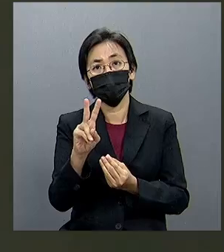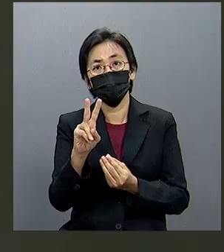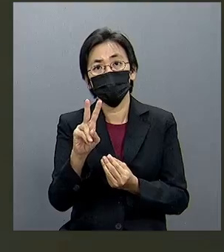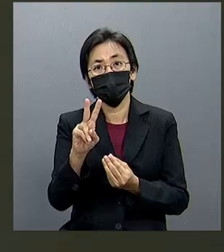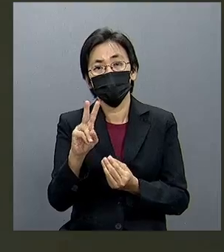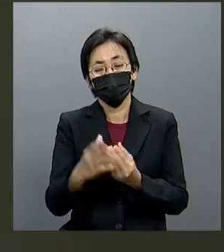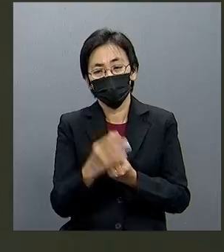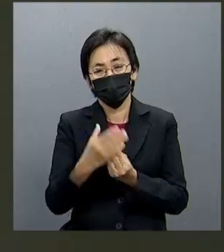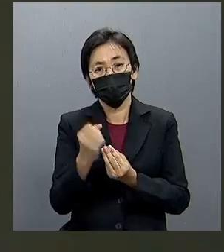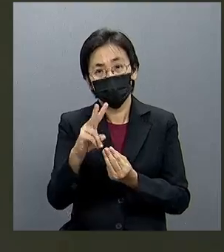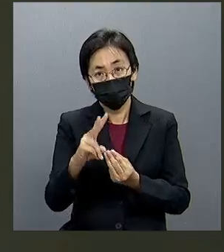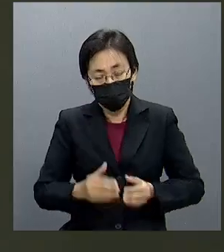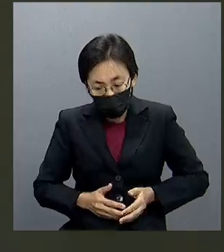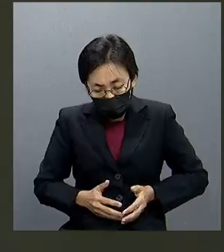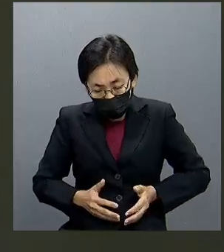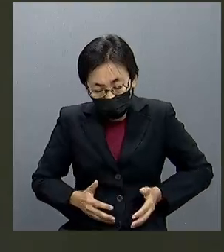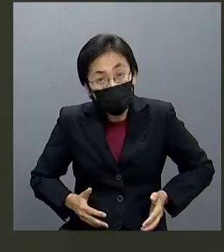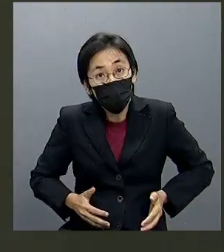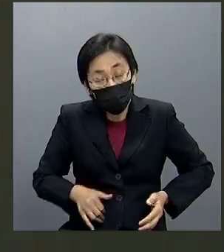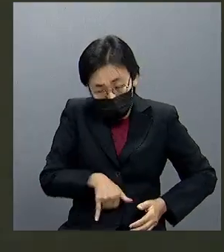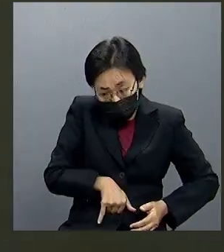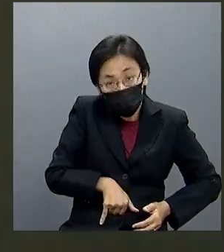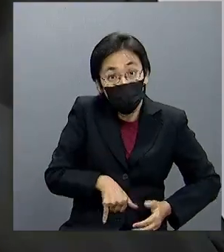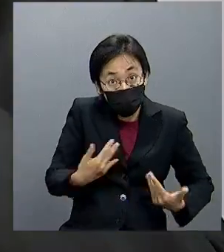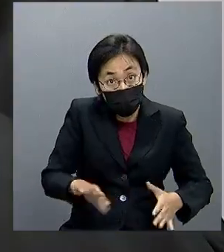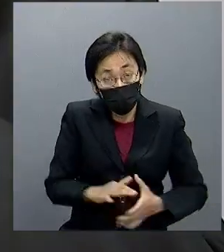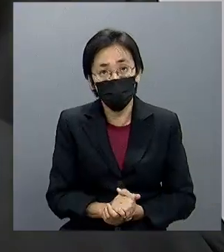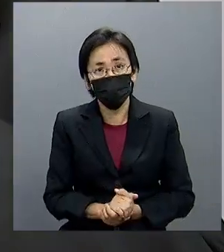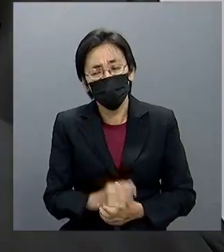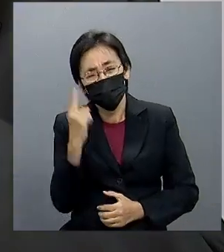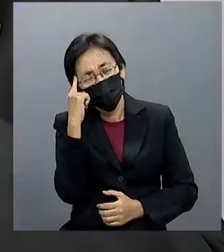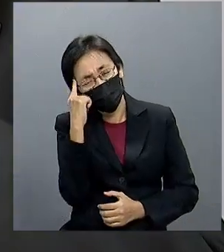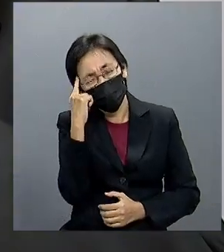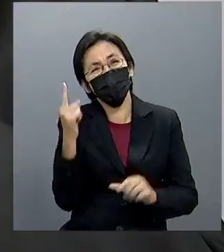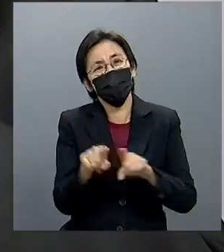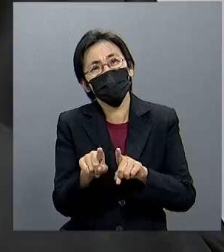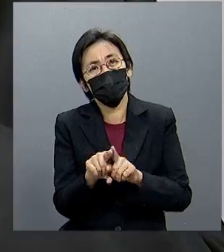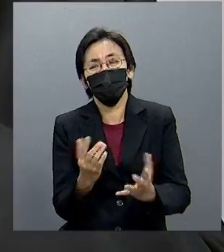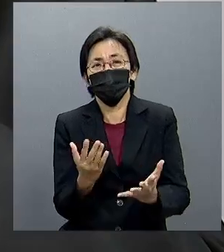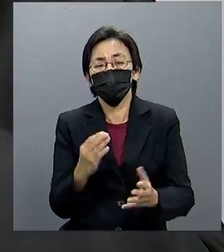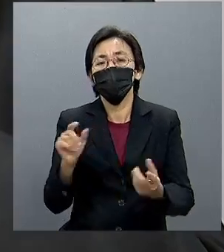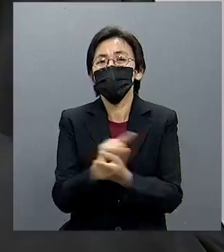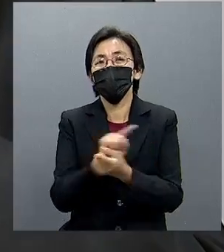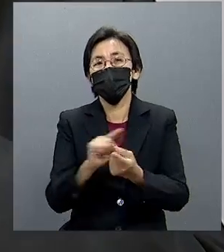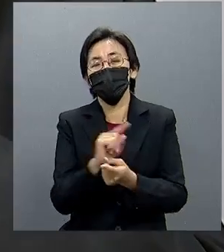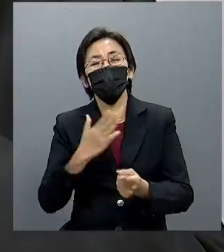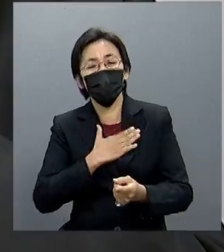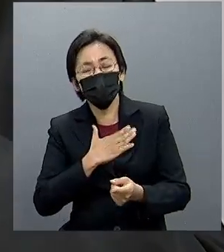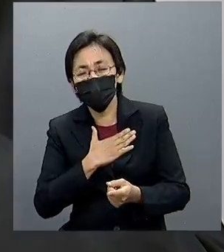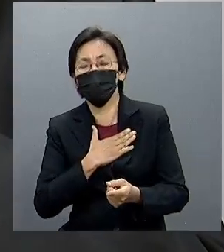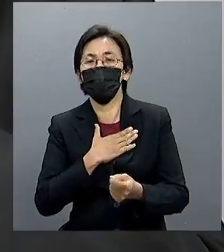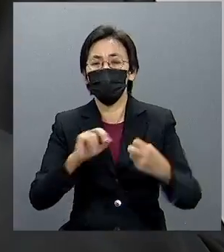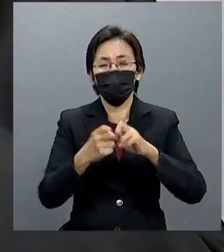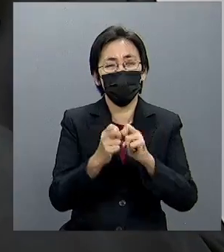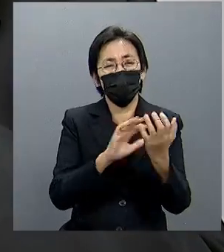เป็นตัวหรือยังเห็นด้วยส่วนหนึ่งแต่ว่าจริงๆแล้วเรากำลังทำให้สังคมเราเนี่ยสับสนไหมว่าต่อไปเนี่ย